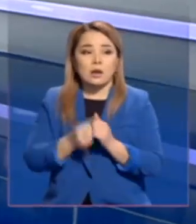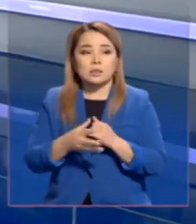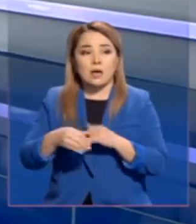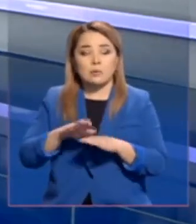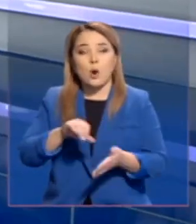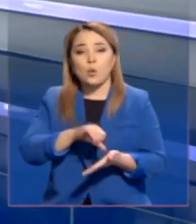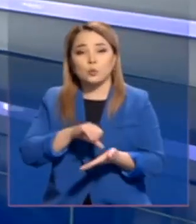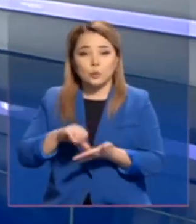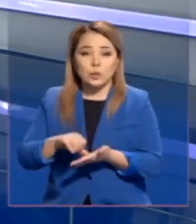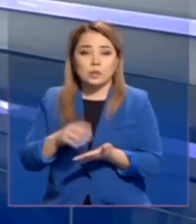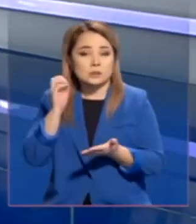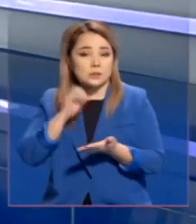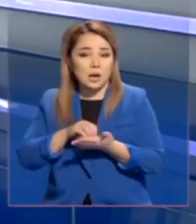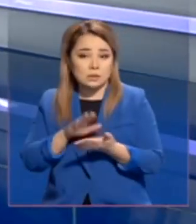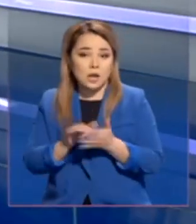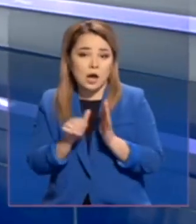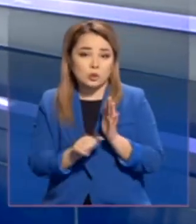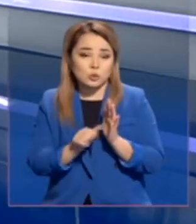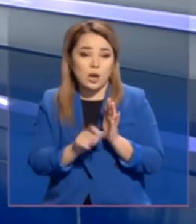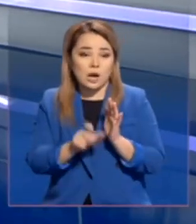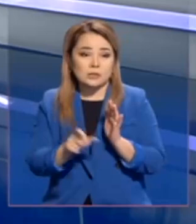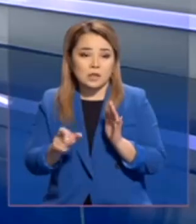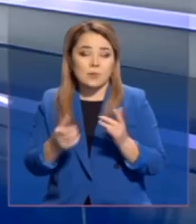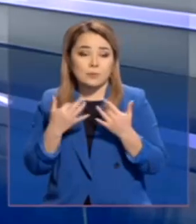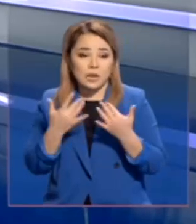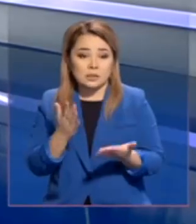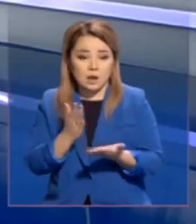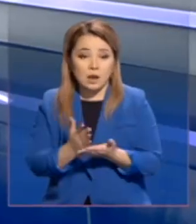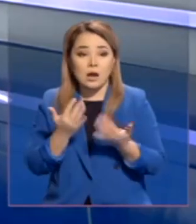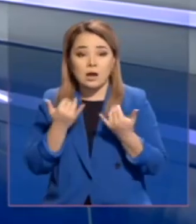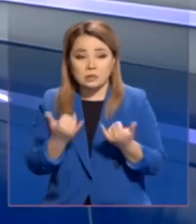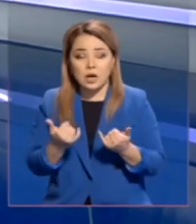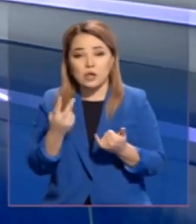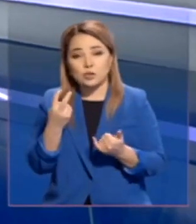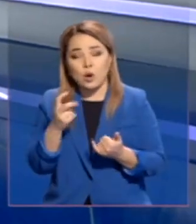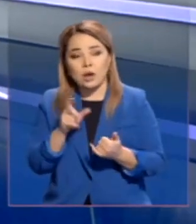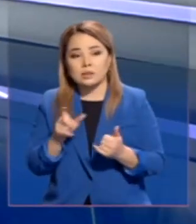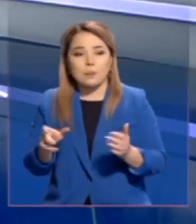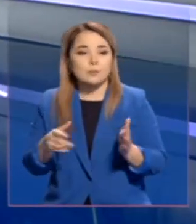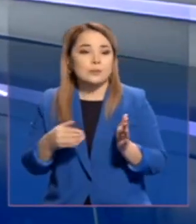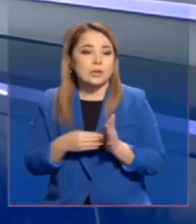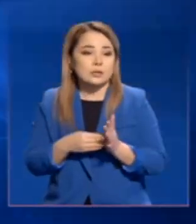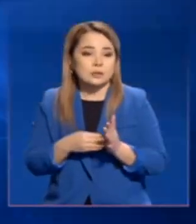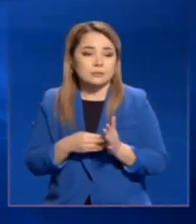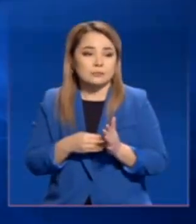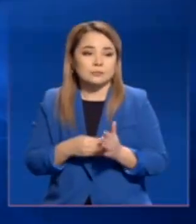аймақтағы өкілдерінің саны кемінде 600 адам болуы шарт еді, ал қазір 200 адам.